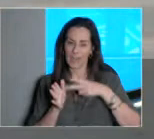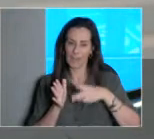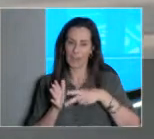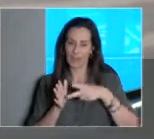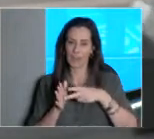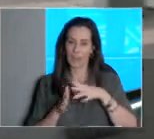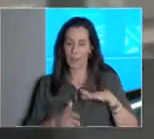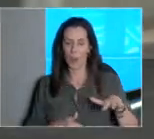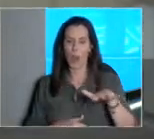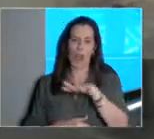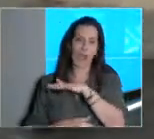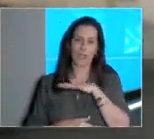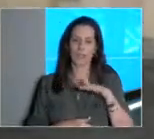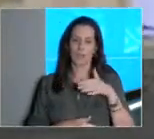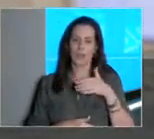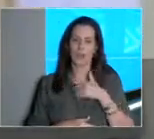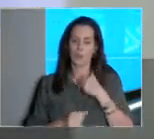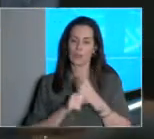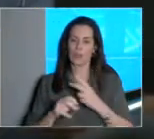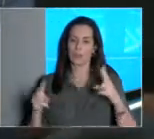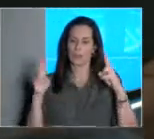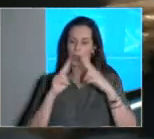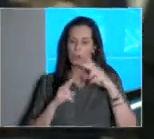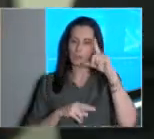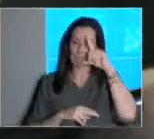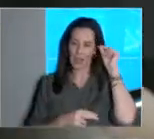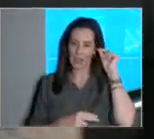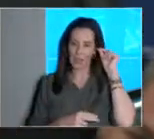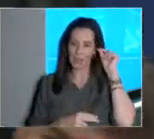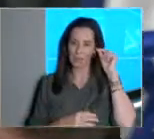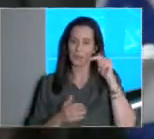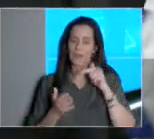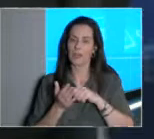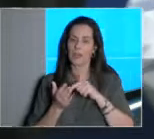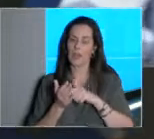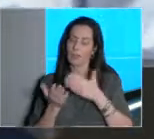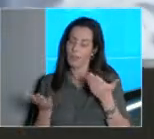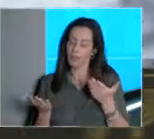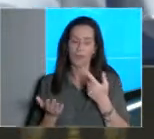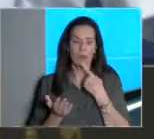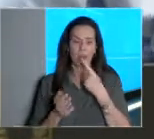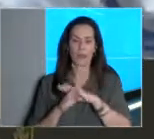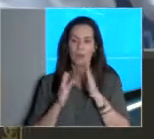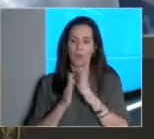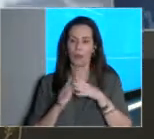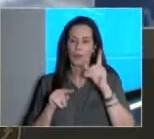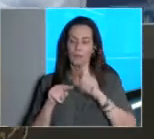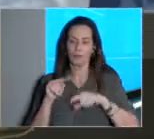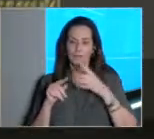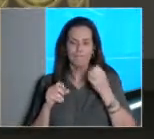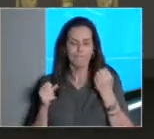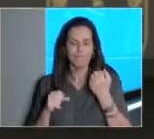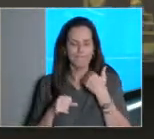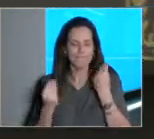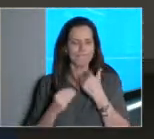רכבת שונות ברחבי הארץ, ואנחנו נוסעים מפגשים בתל אביב, כדי להעלות על סדר היום את מחדלי התחבורה הציבורית